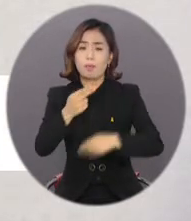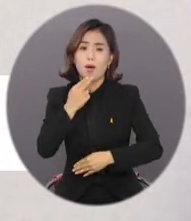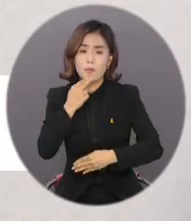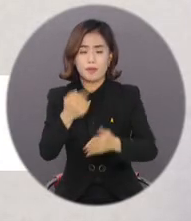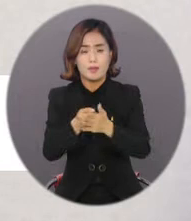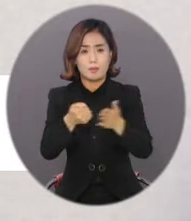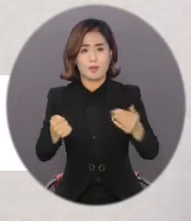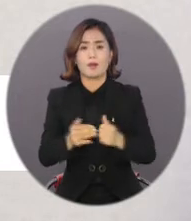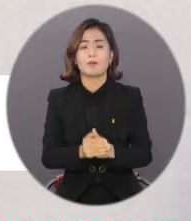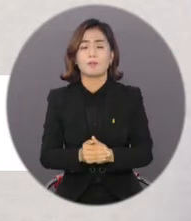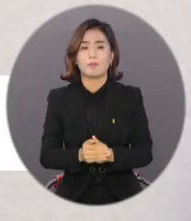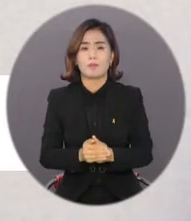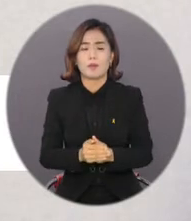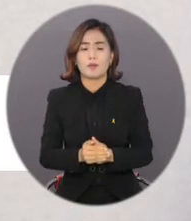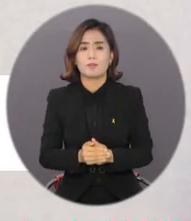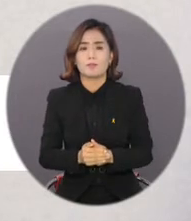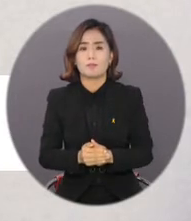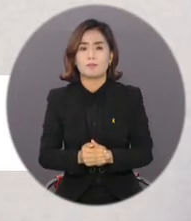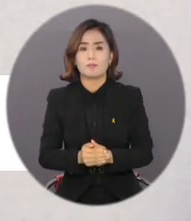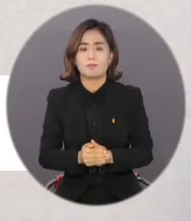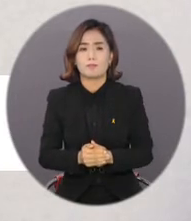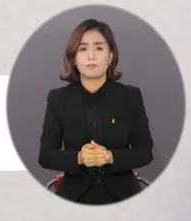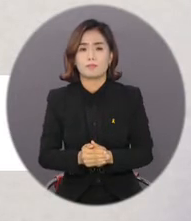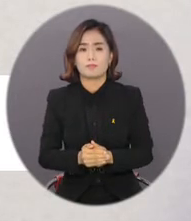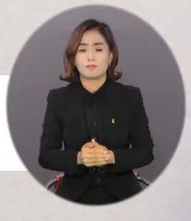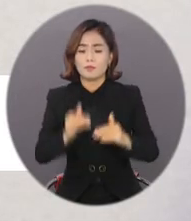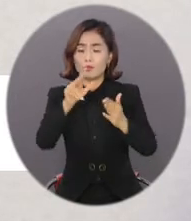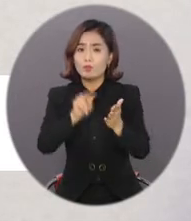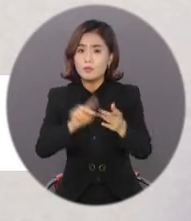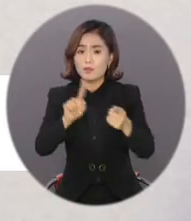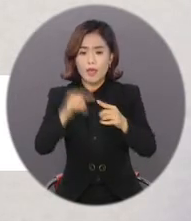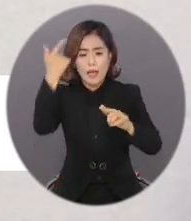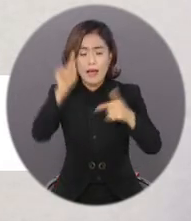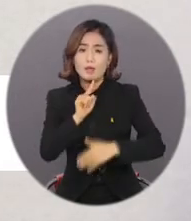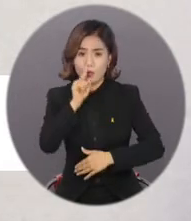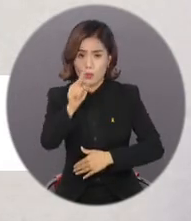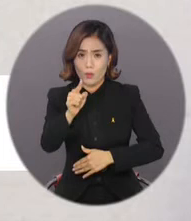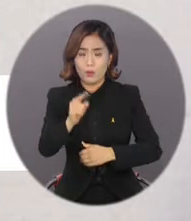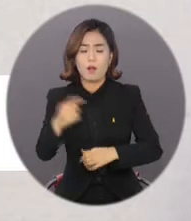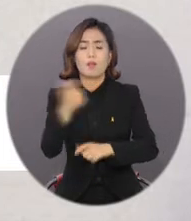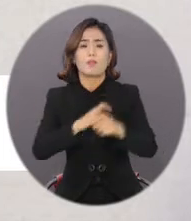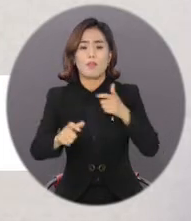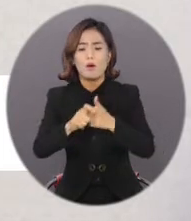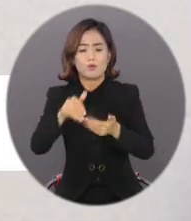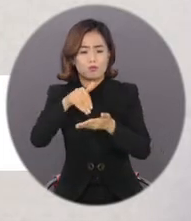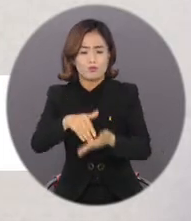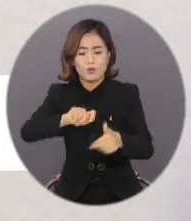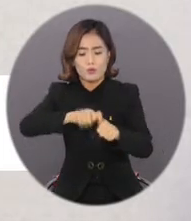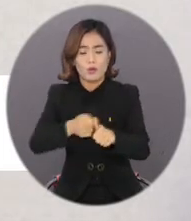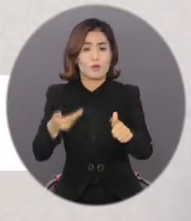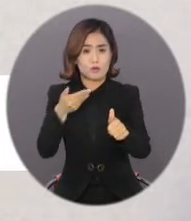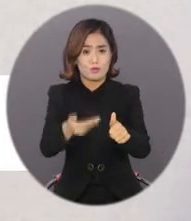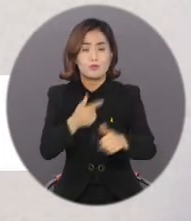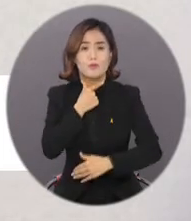된 그 상황에서의 문제라서 이번 항소를 통해서 좀 더 중형이